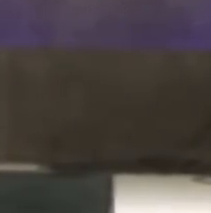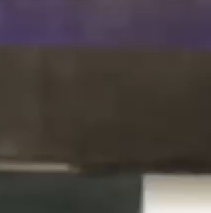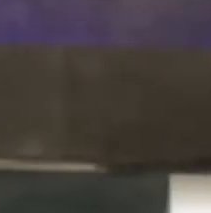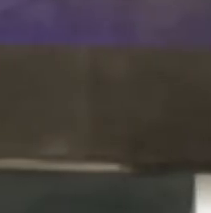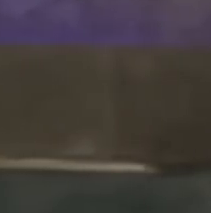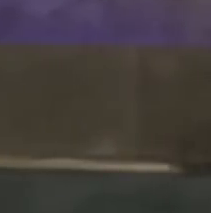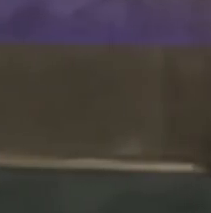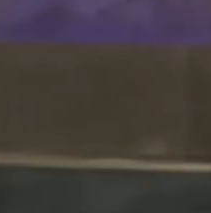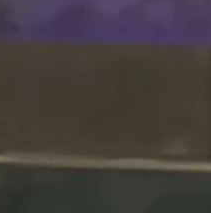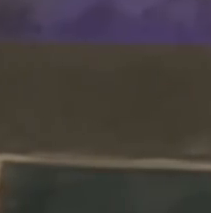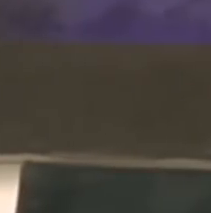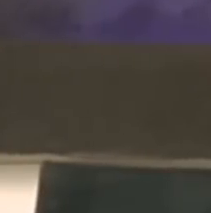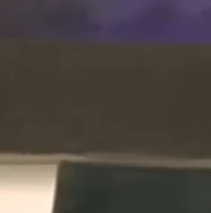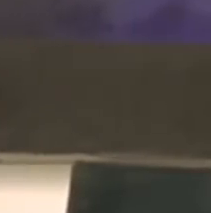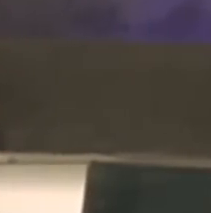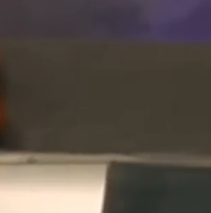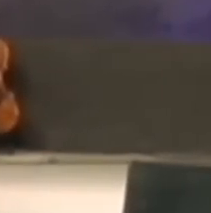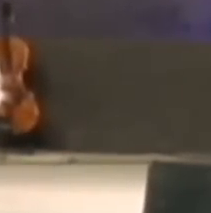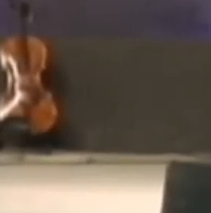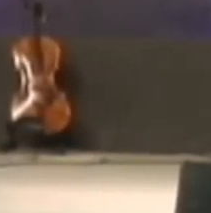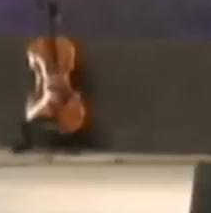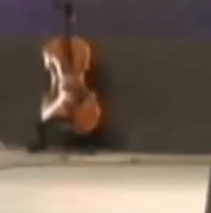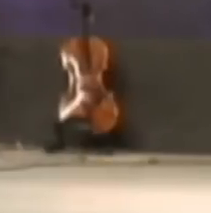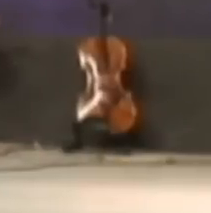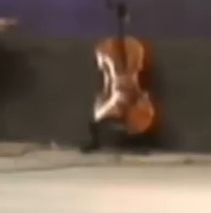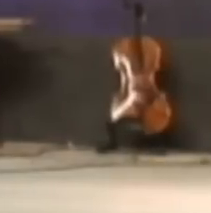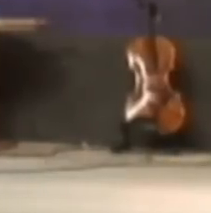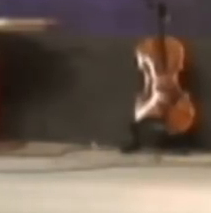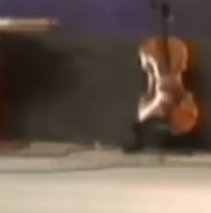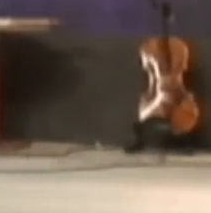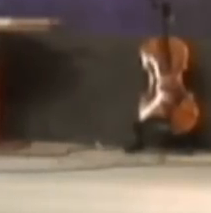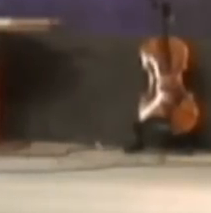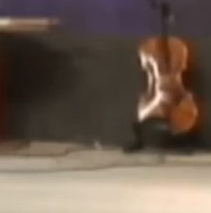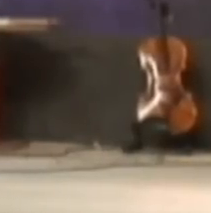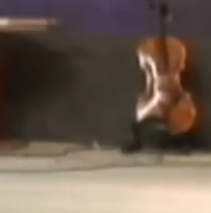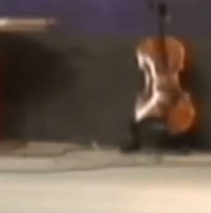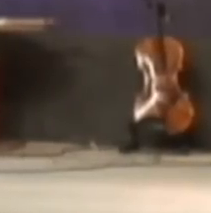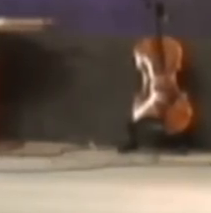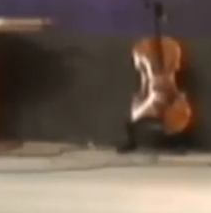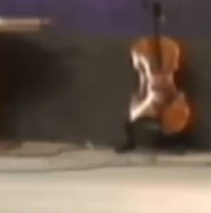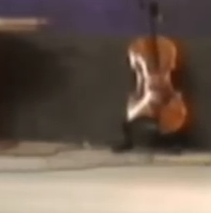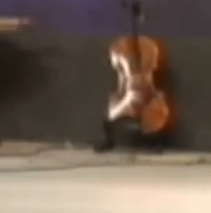այստեղի եկեղեցու համար, աղոթում ենք այս ժողովրդի համար, աղոթում ենք Հայաստանի համար,